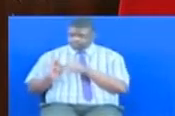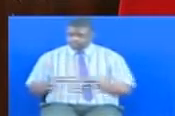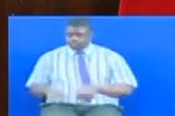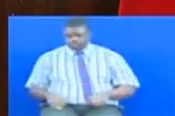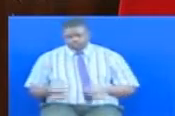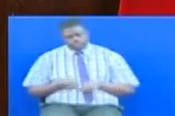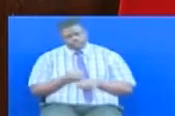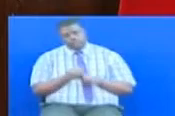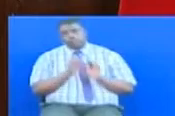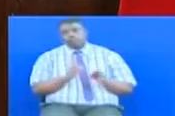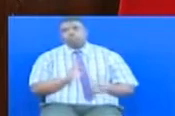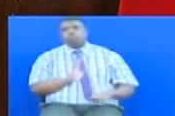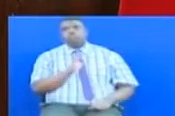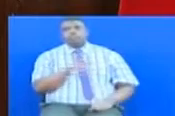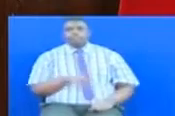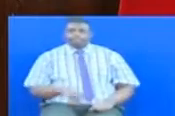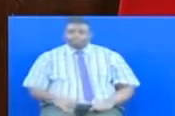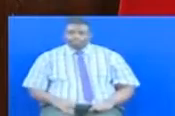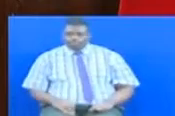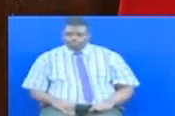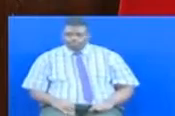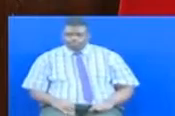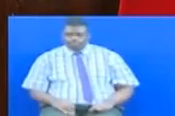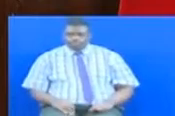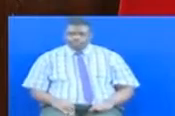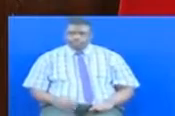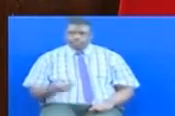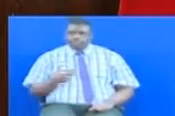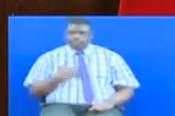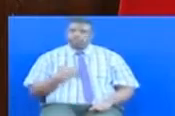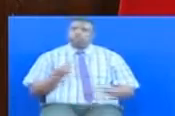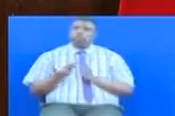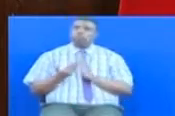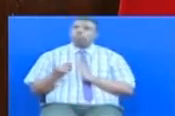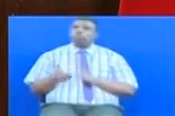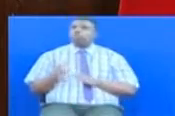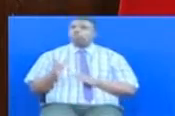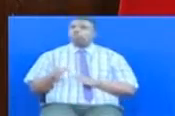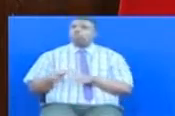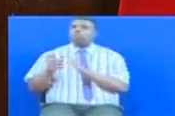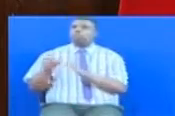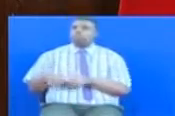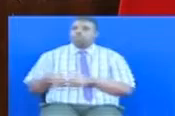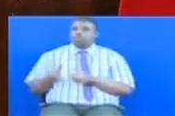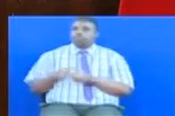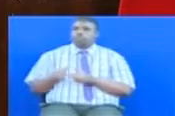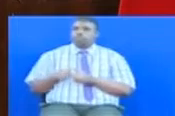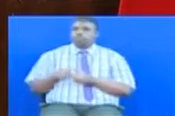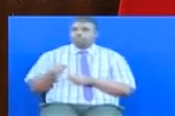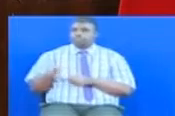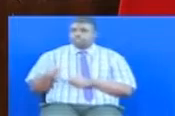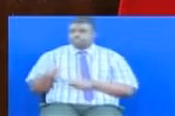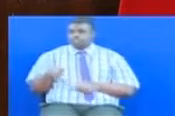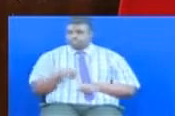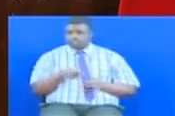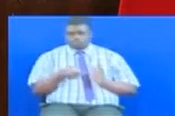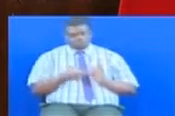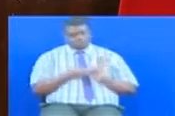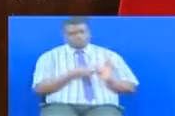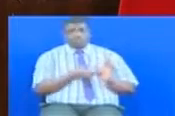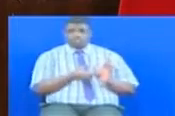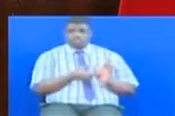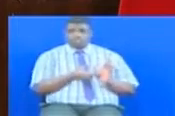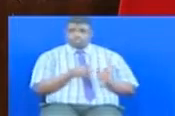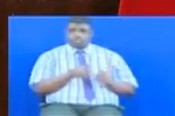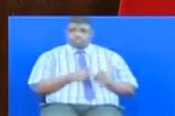kazi vizuri na mikoa. Kwa mimi ni waombe tu heshima wa bunge kwamba katika haya ambayo tunafunuliwa kuonyeshwa, manake ni